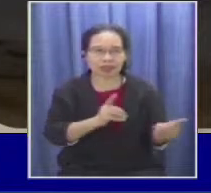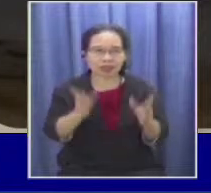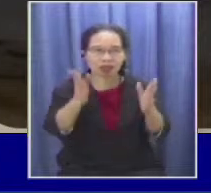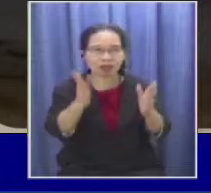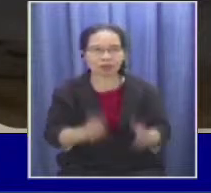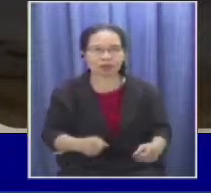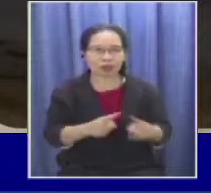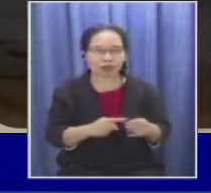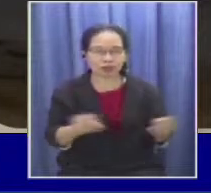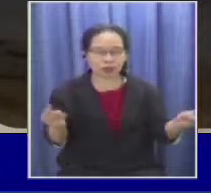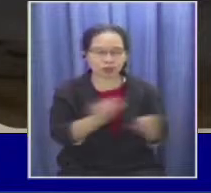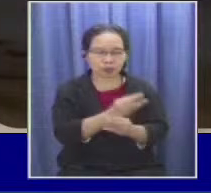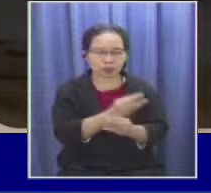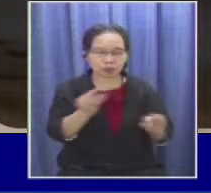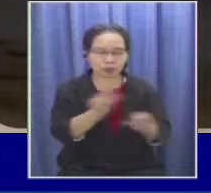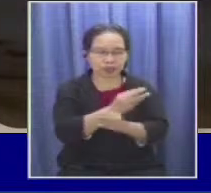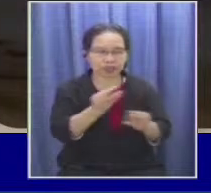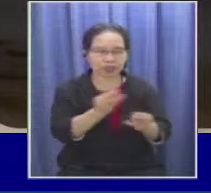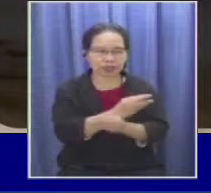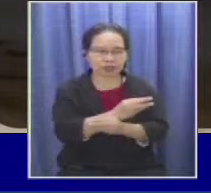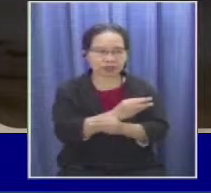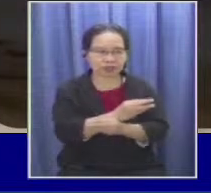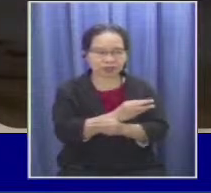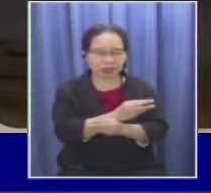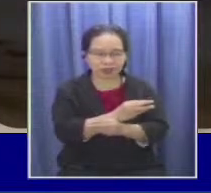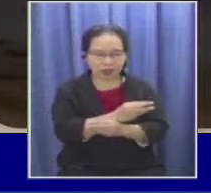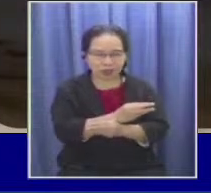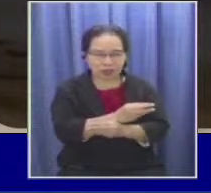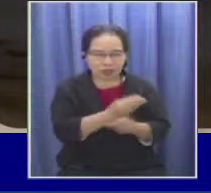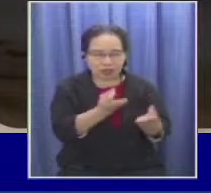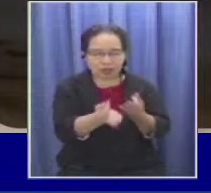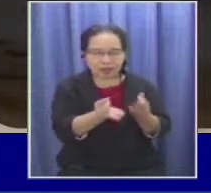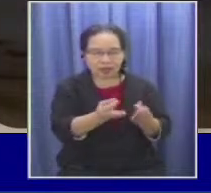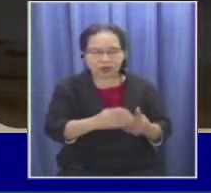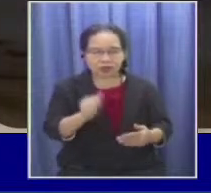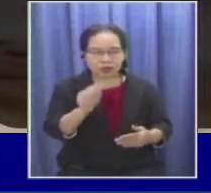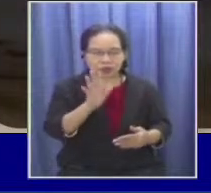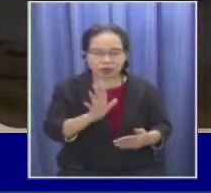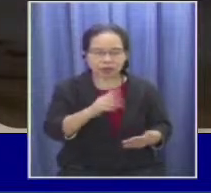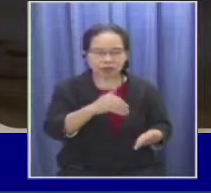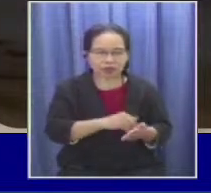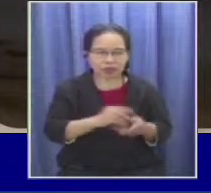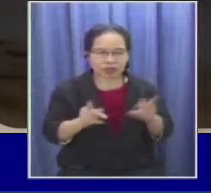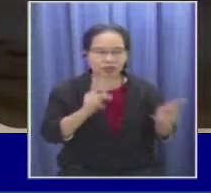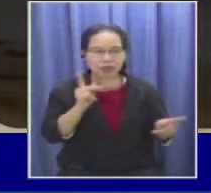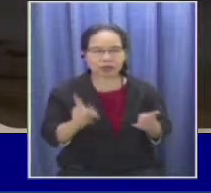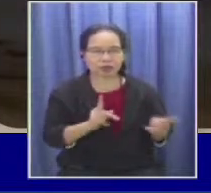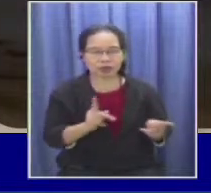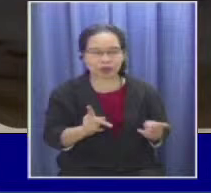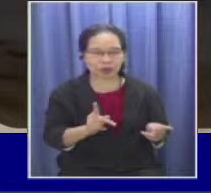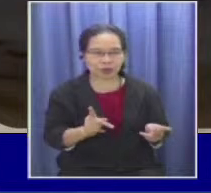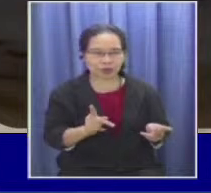no na asuafoɔ no nso de ma nkrɔfoɔ akuakuo no